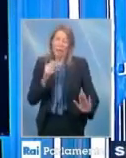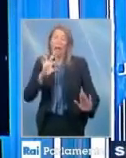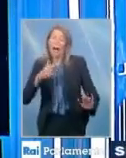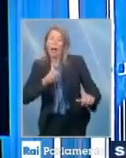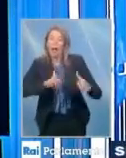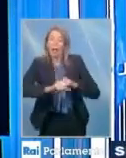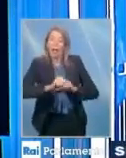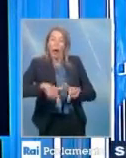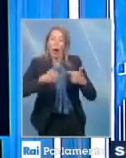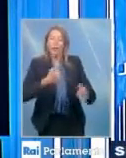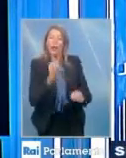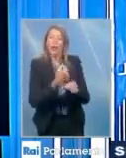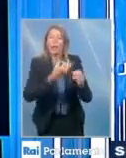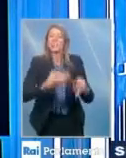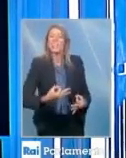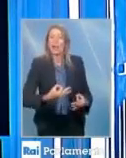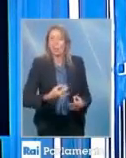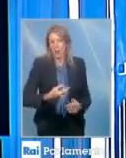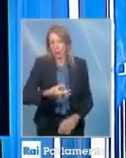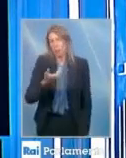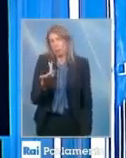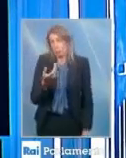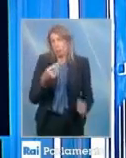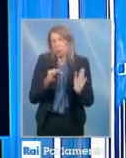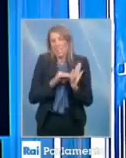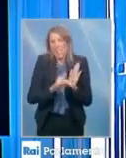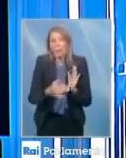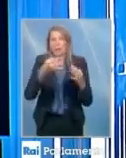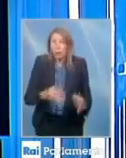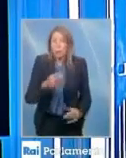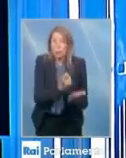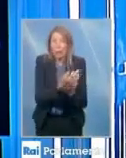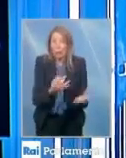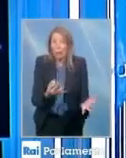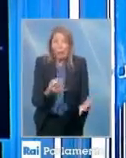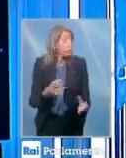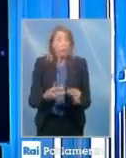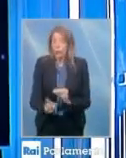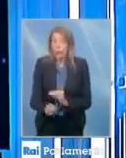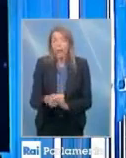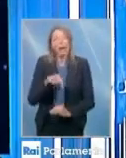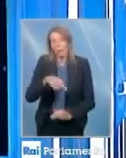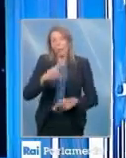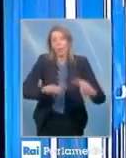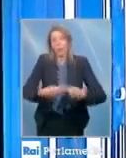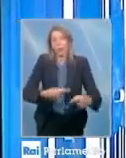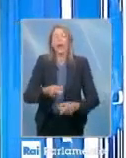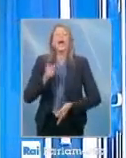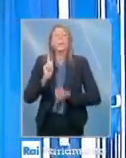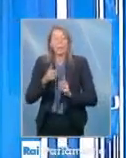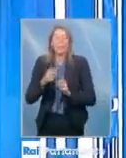un lavoro stabile, sicuro e ben pagato. In nessun altro caso possiamo immaginare di toglierlo. Quindi le politiche attive del lavoro che andavano fatte sempre da chi